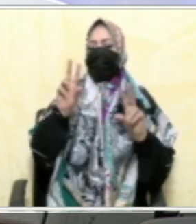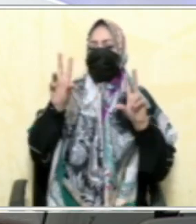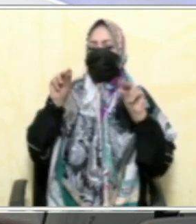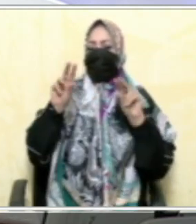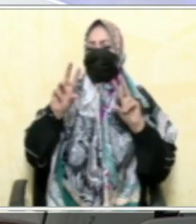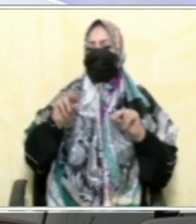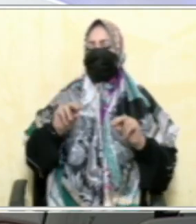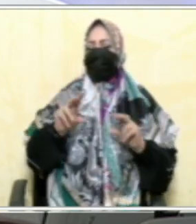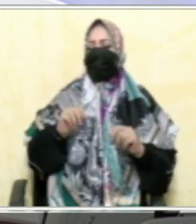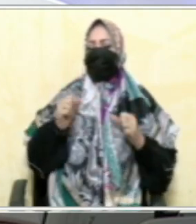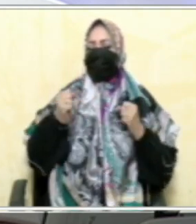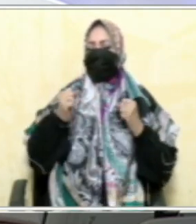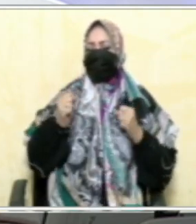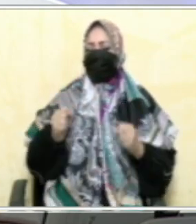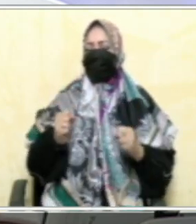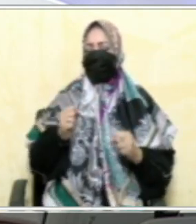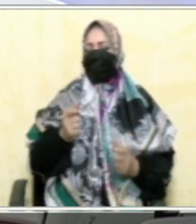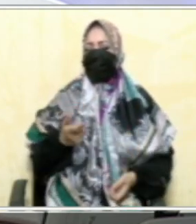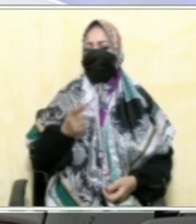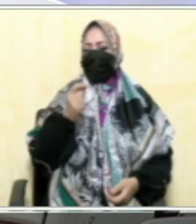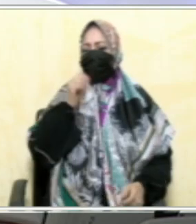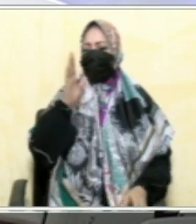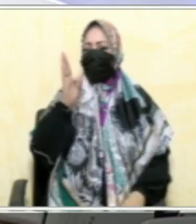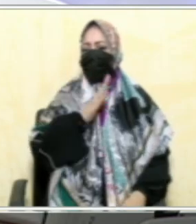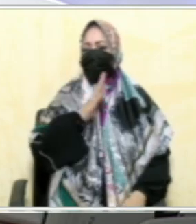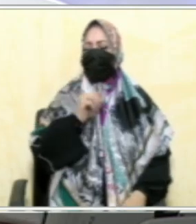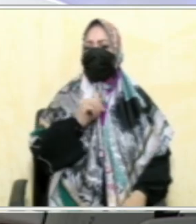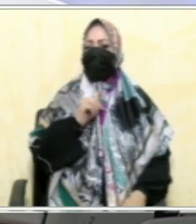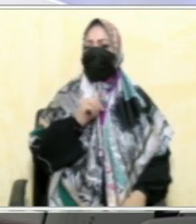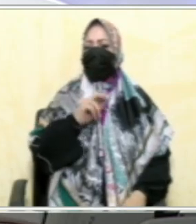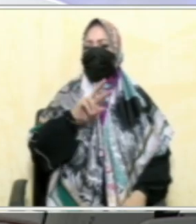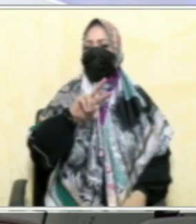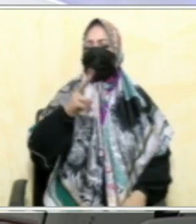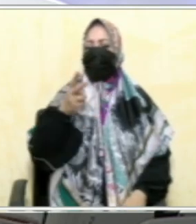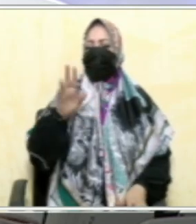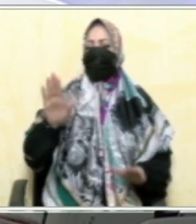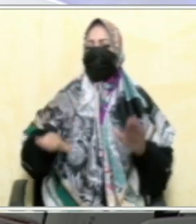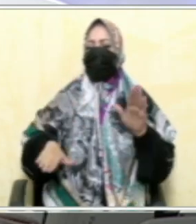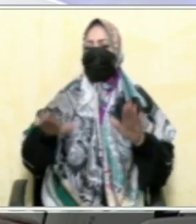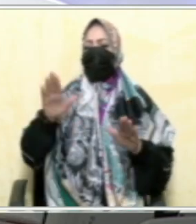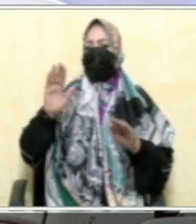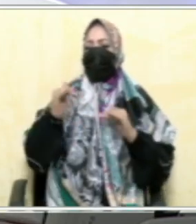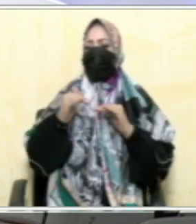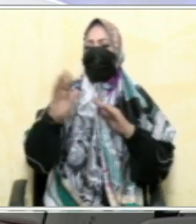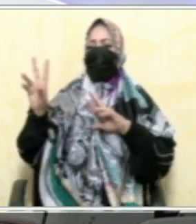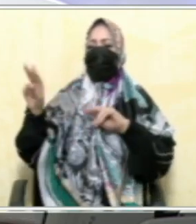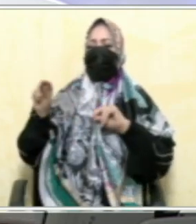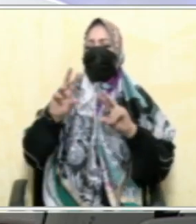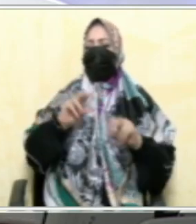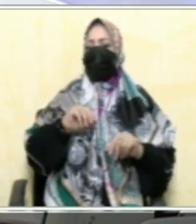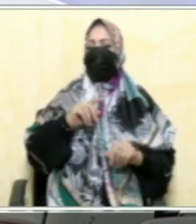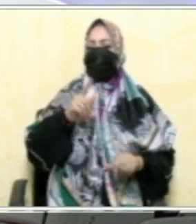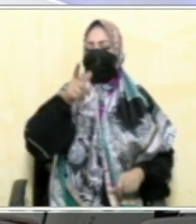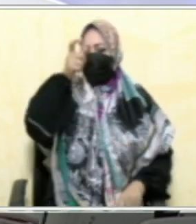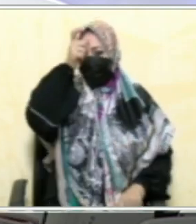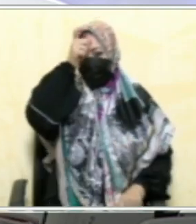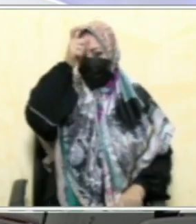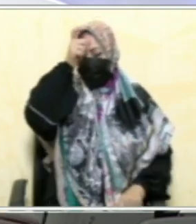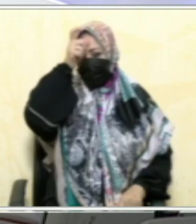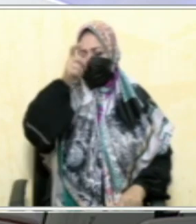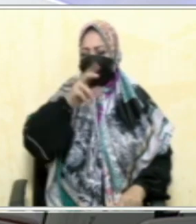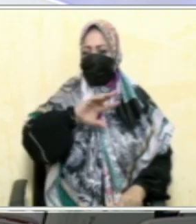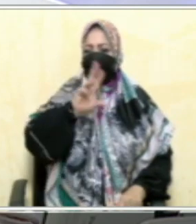تونس، مع أن بلادنا أغنى من هذه الدول، ولكن للأسف هذه الدول